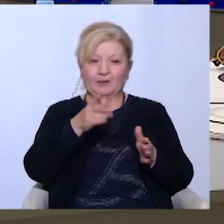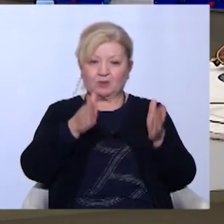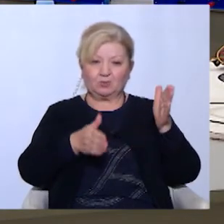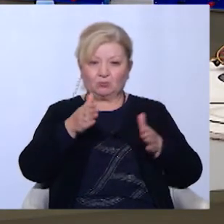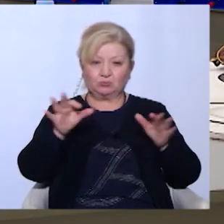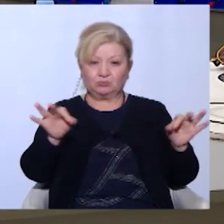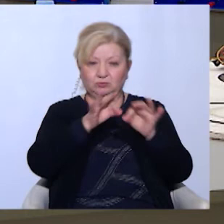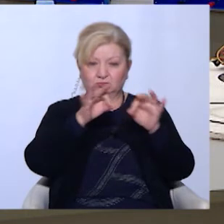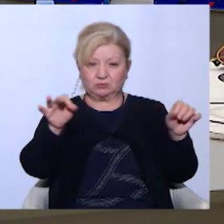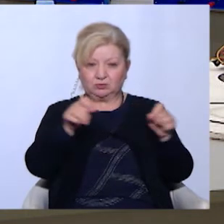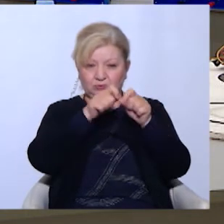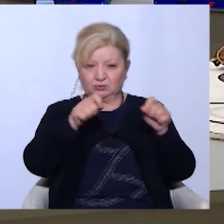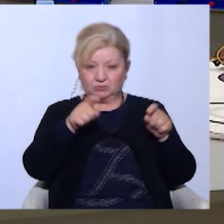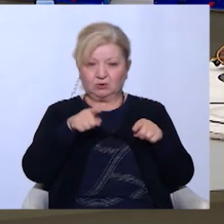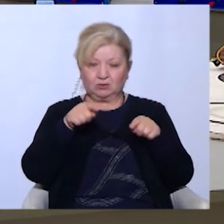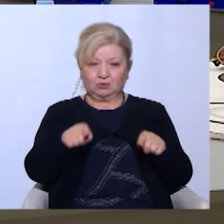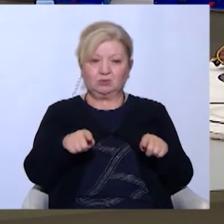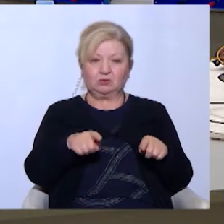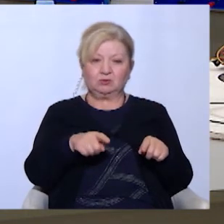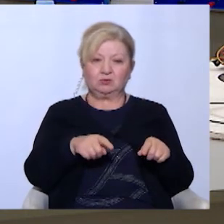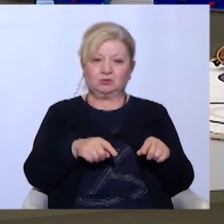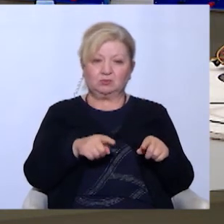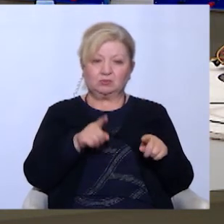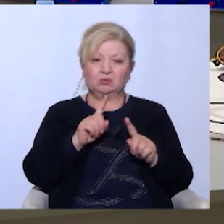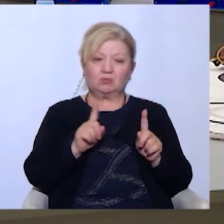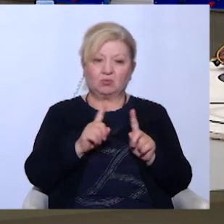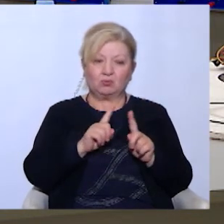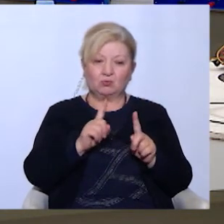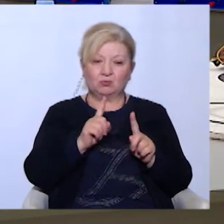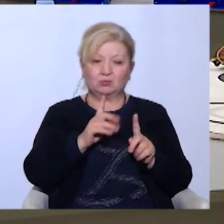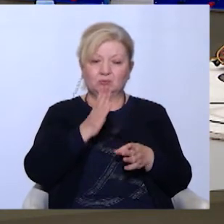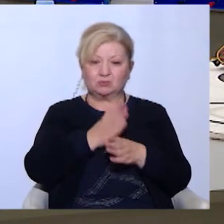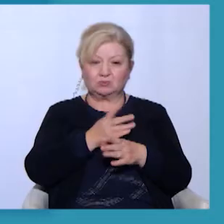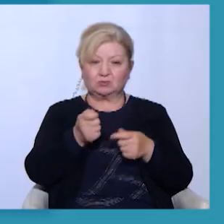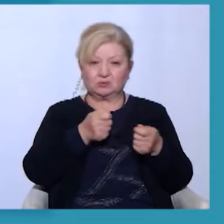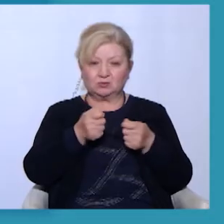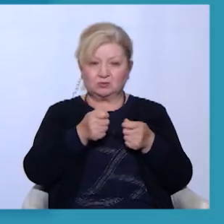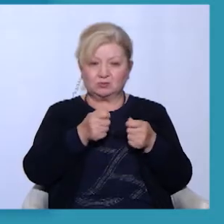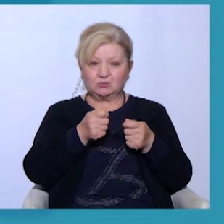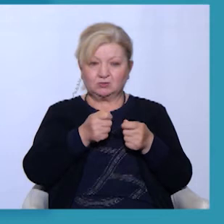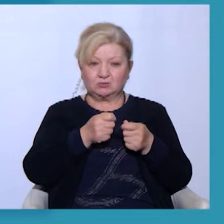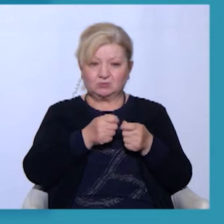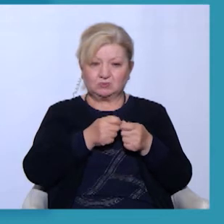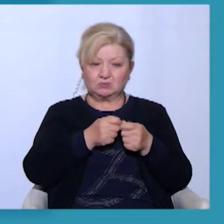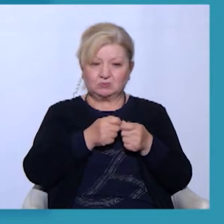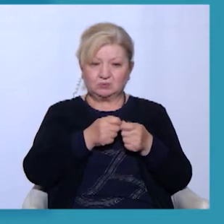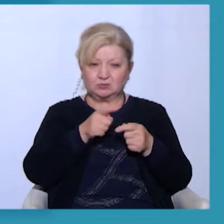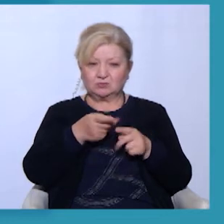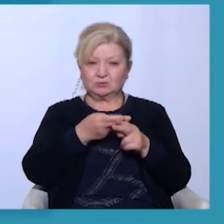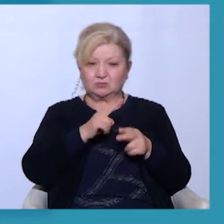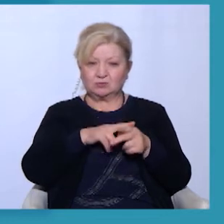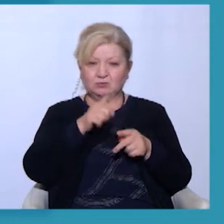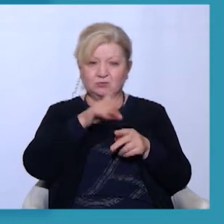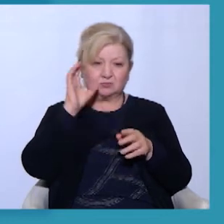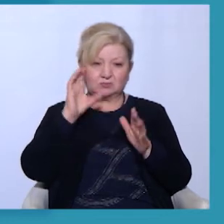რობოტი დირიჟორი, ეს არის რობოტი ქსილოფონისტი, ეს არის რობოტი დირიჟორი, რომელიც ხელმძღვანელობს რობოტ